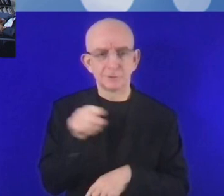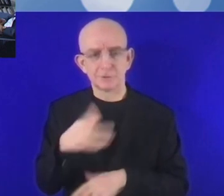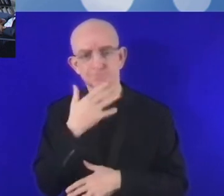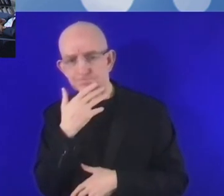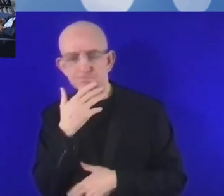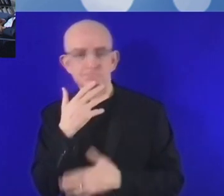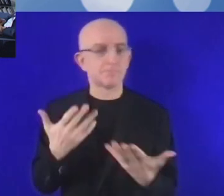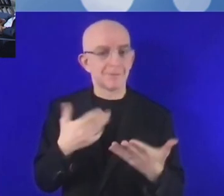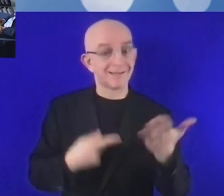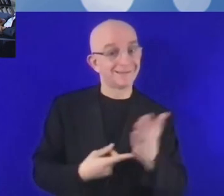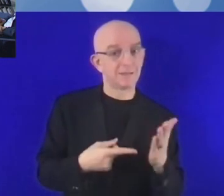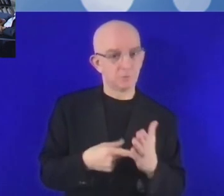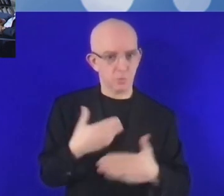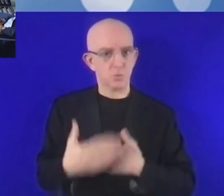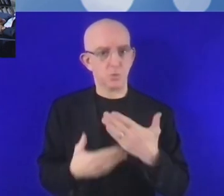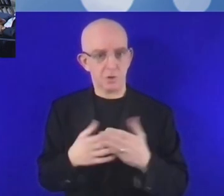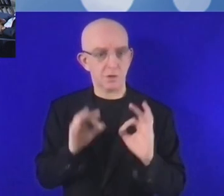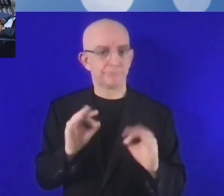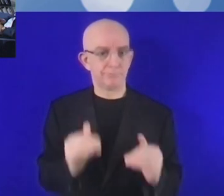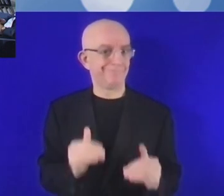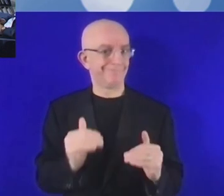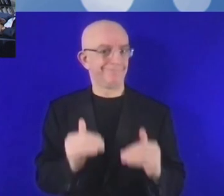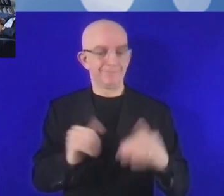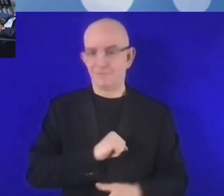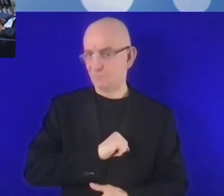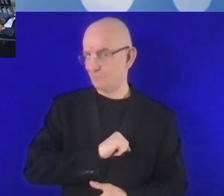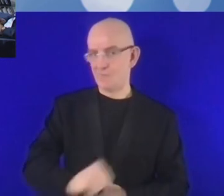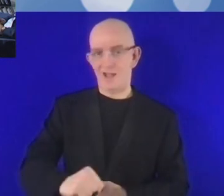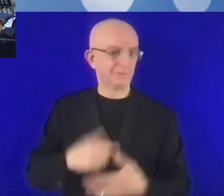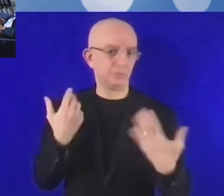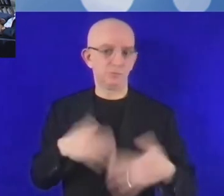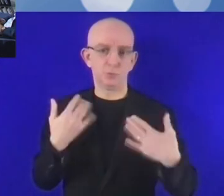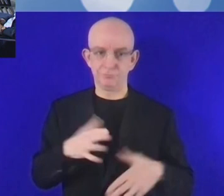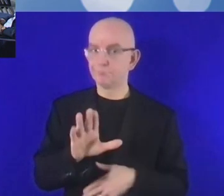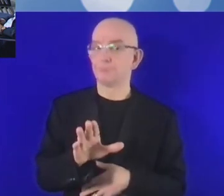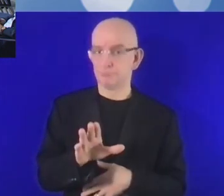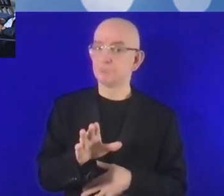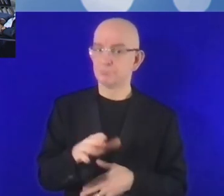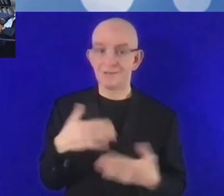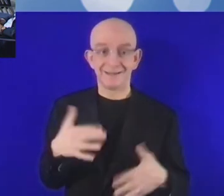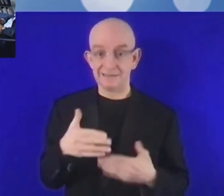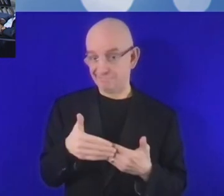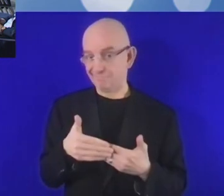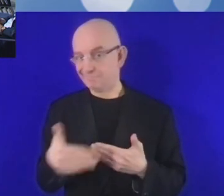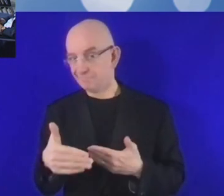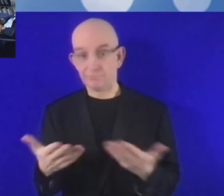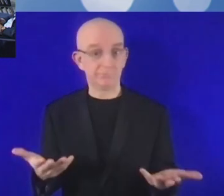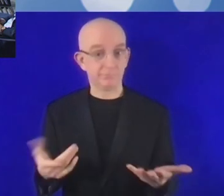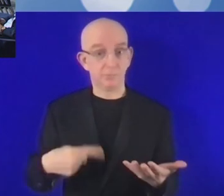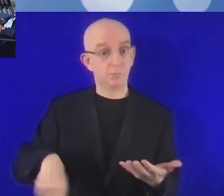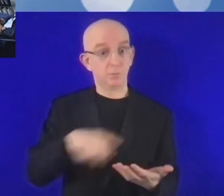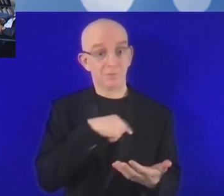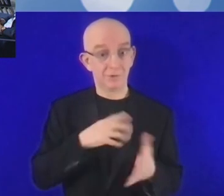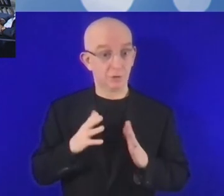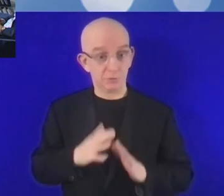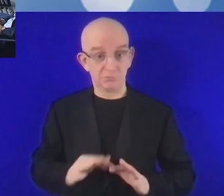занимаются этими вопросами. Мы видим, что технология развивается очень быстро. Это значит, что у нас, людей, очень немного времени,